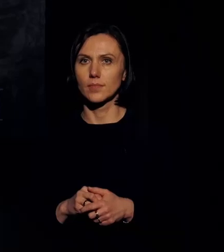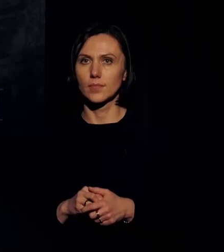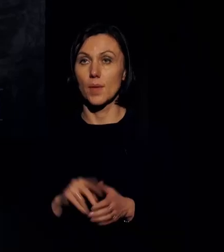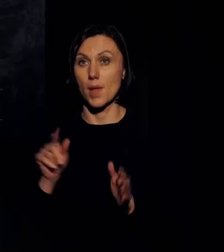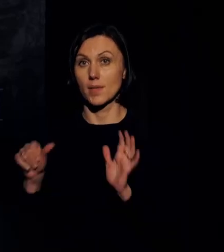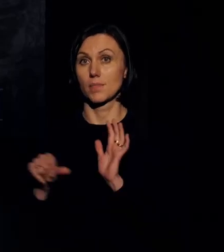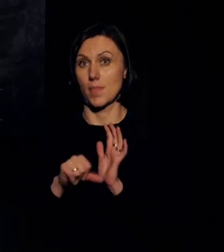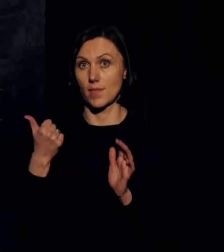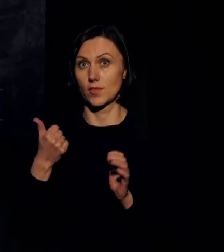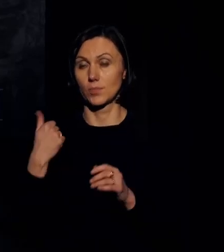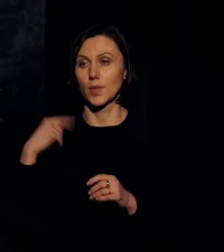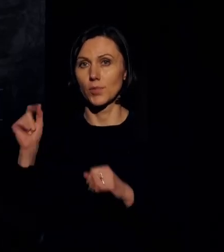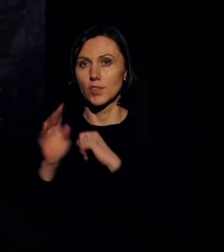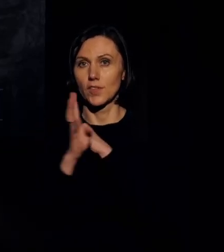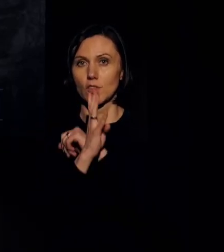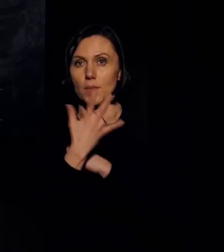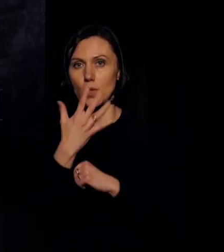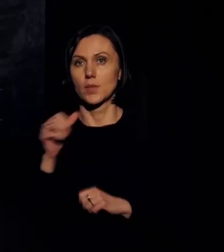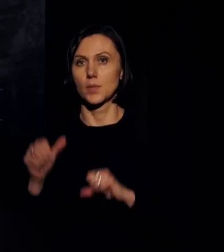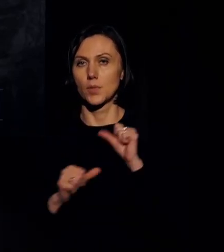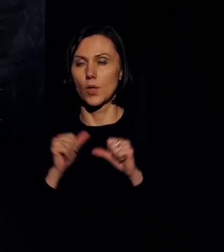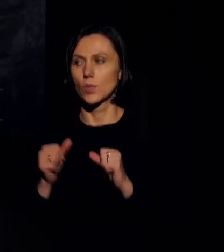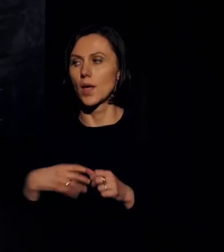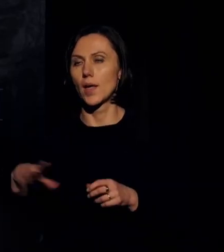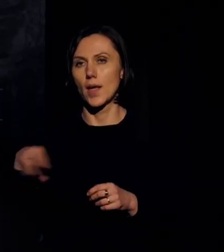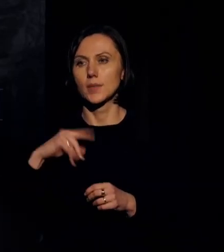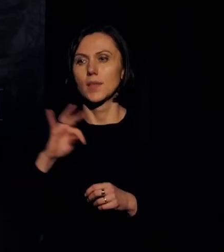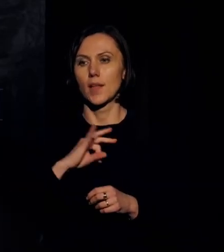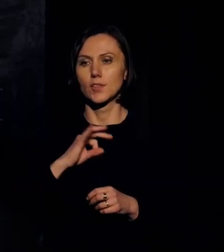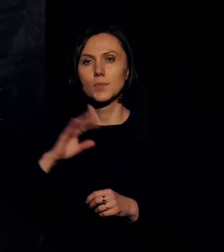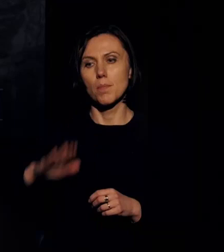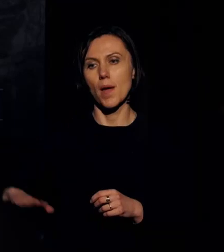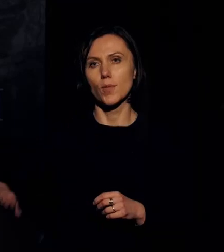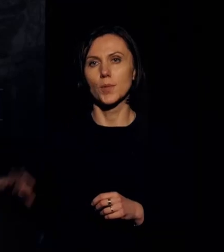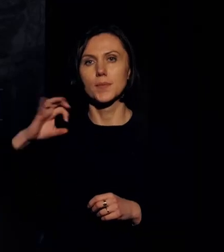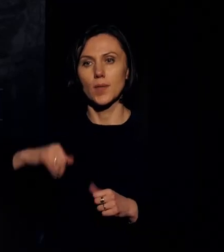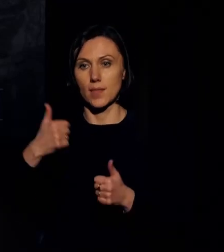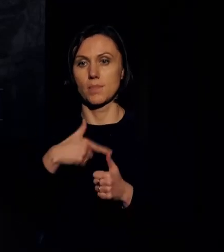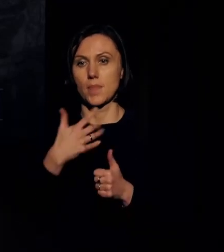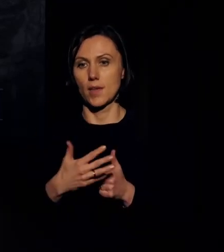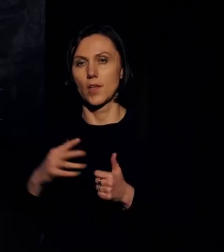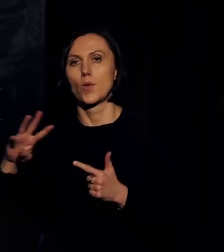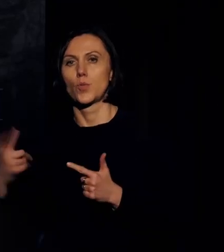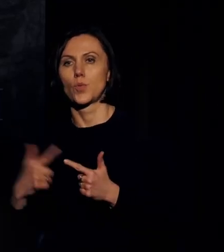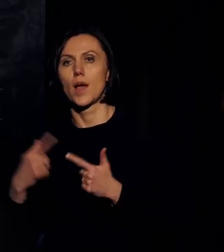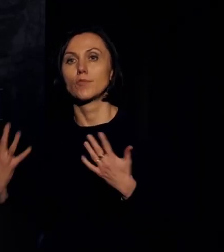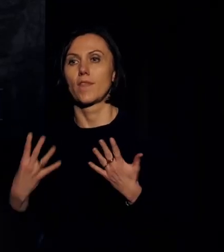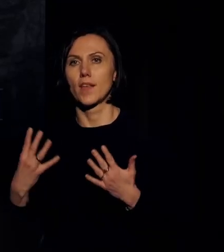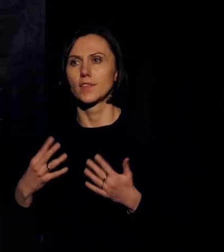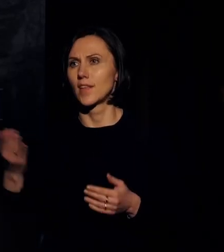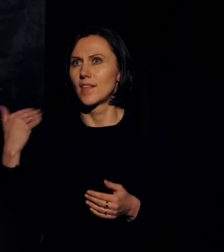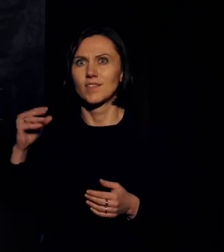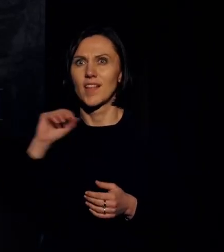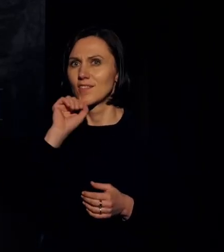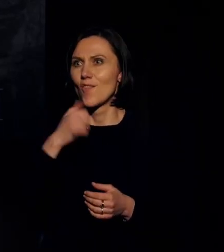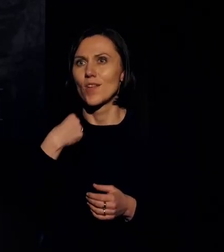raz pierwszy zapuściliśmy się tam w 1995 roku razem z naszymi małymi córkami. Jedna miała 5 lat, druga 9. Nie mieliśmy jeszcze wtedy pojęcia,